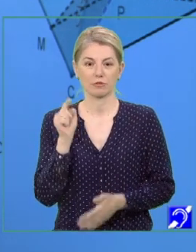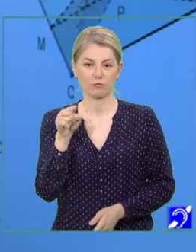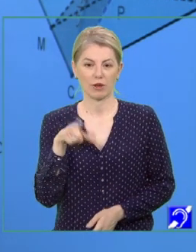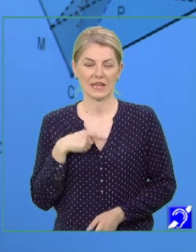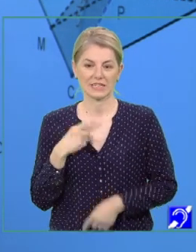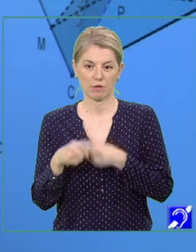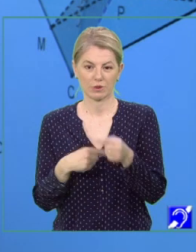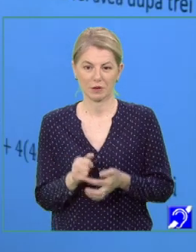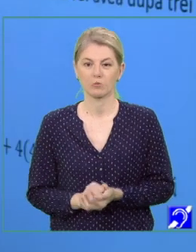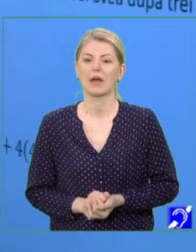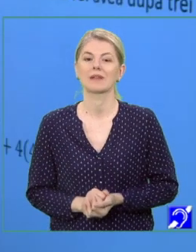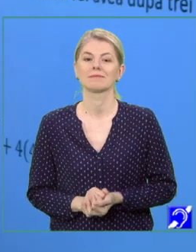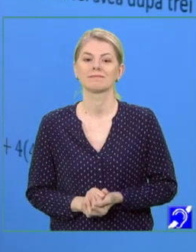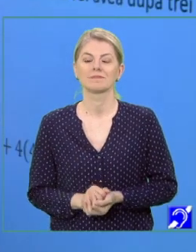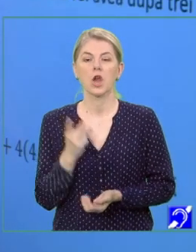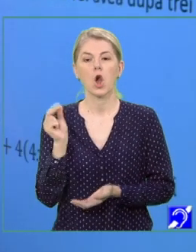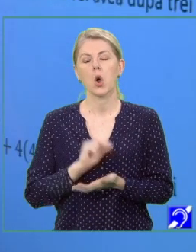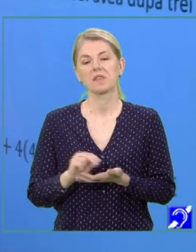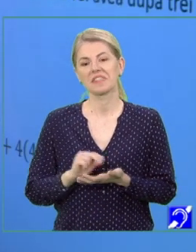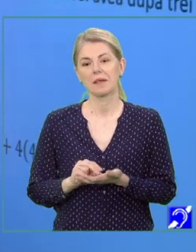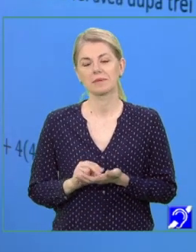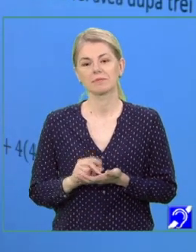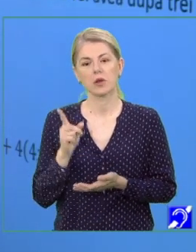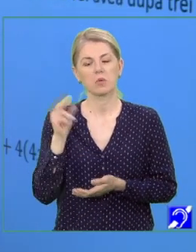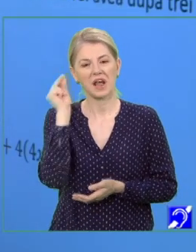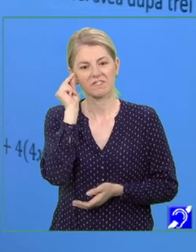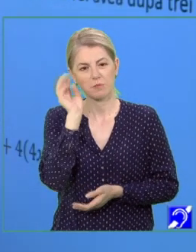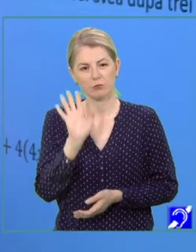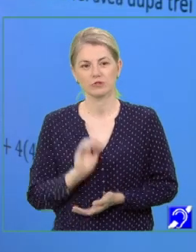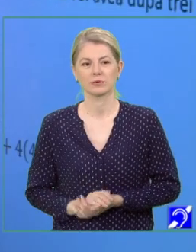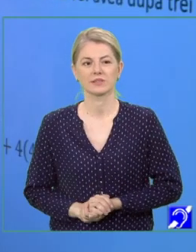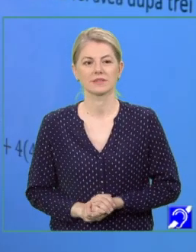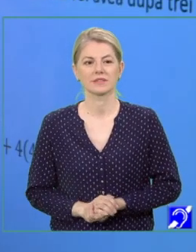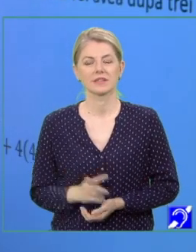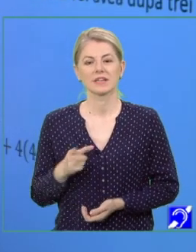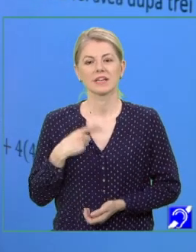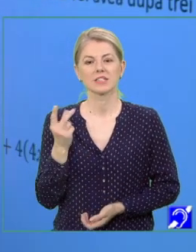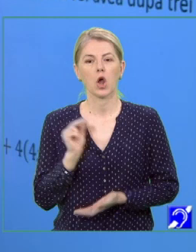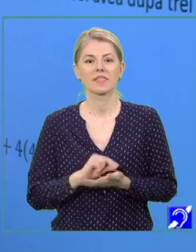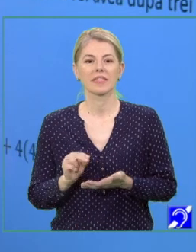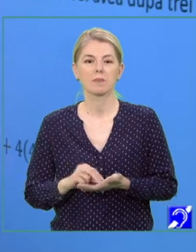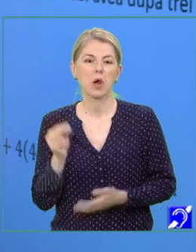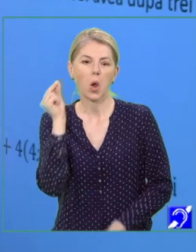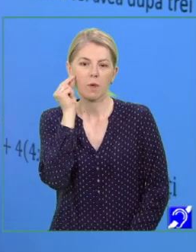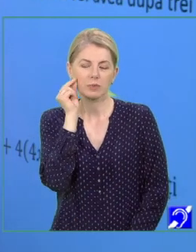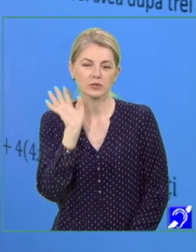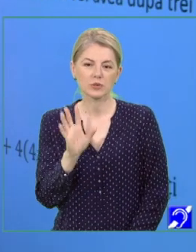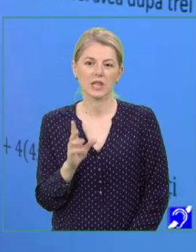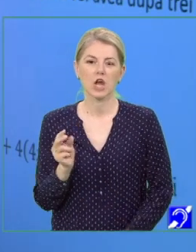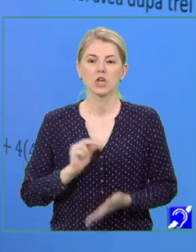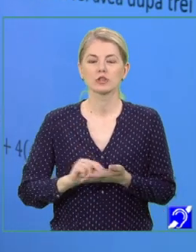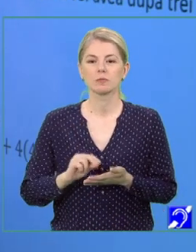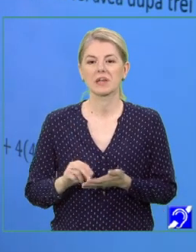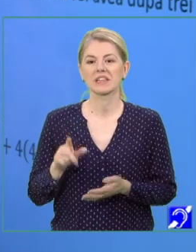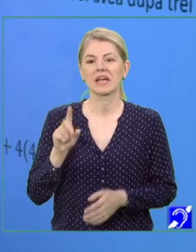este următoarea. O temă cu care v-am obișnuit este o temă obișnuită cu subiecte